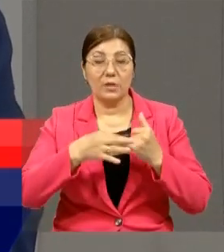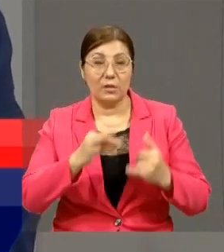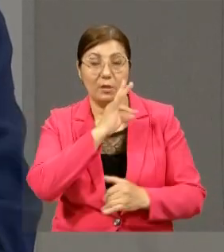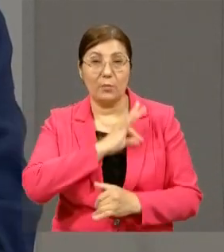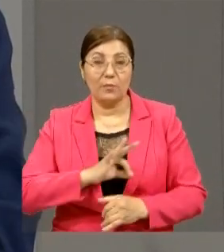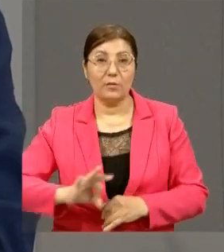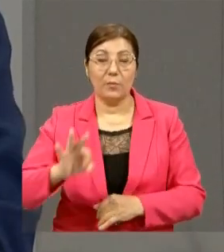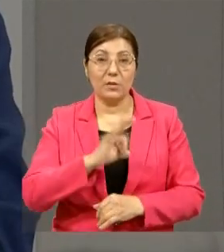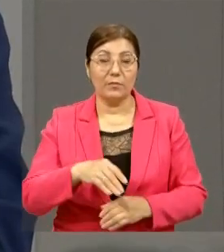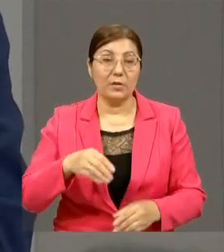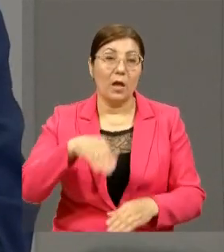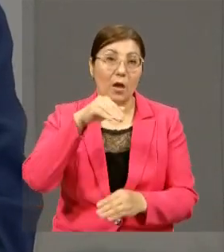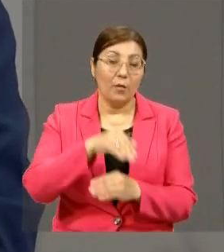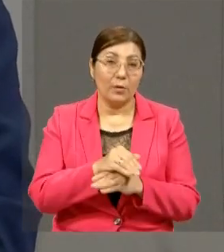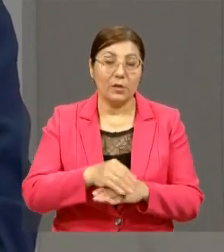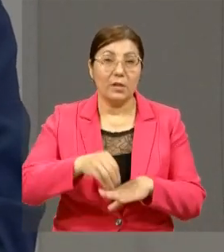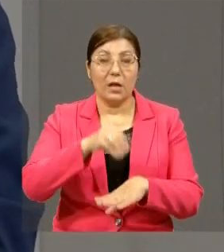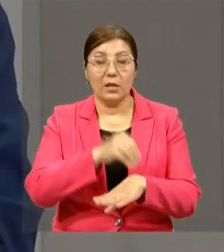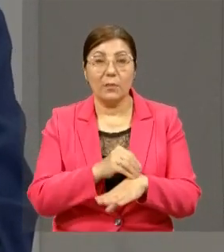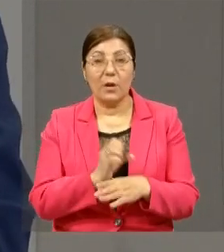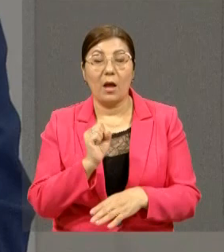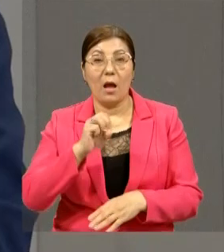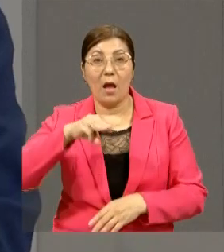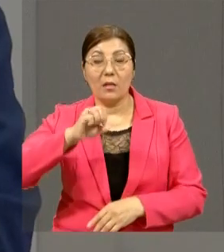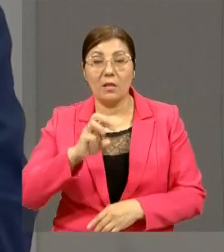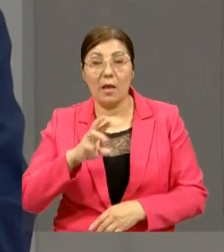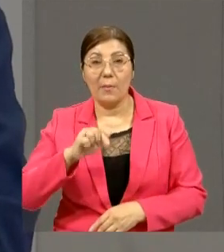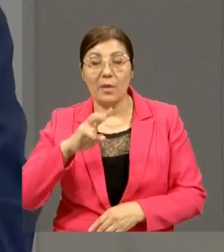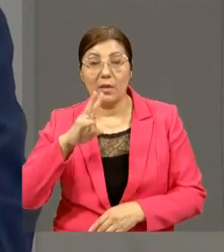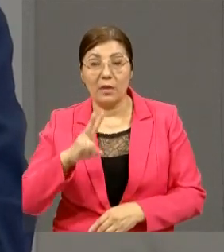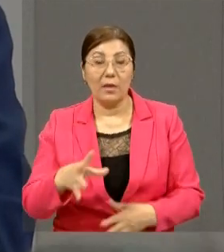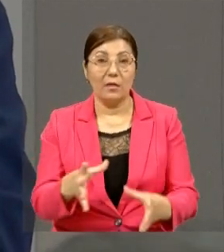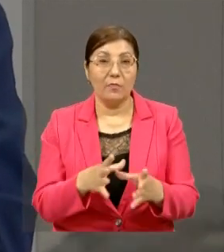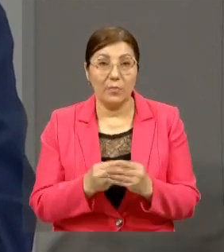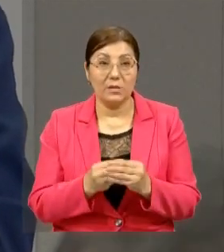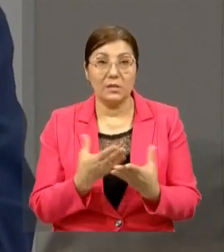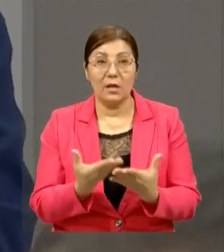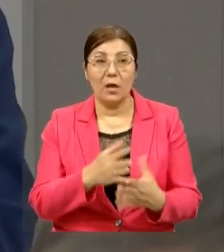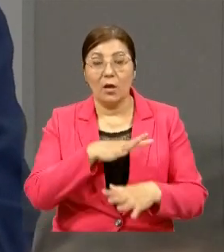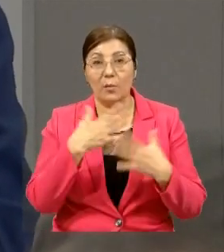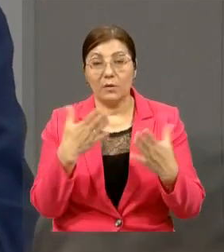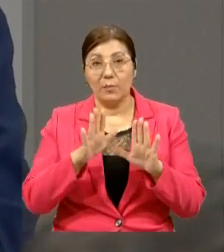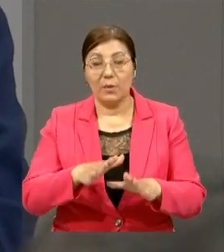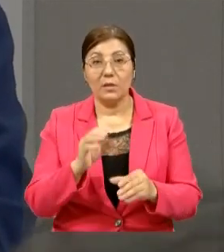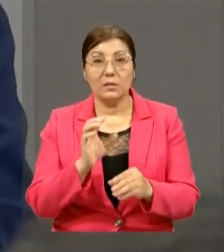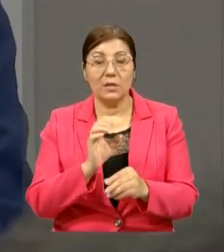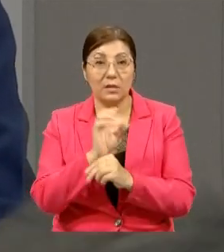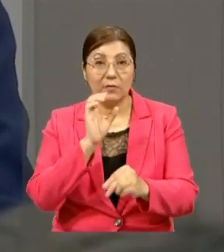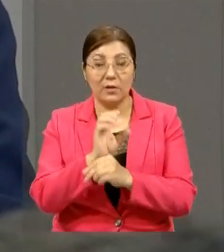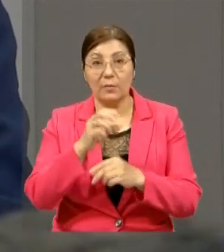включая Акимат области РПП Амин недро производители с порядком сроком местным